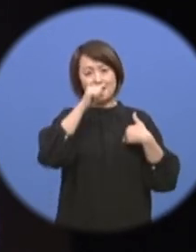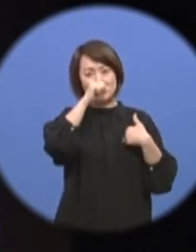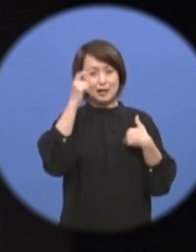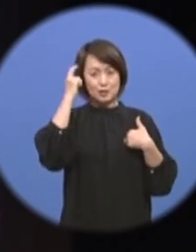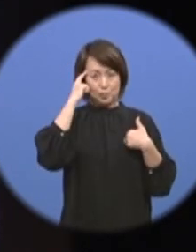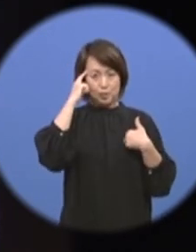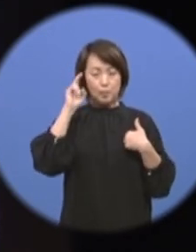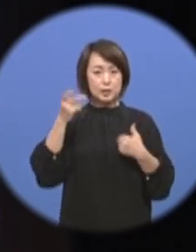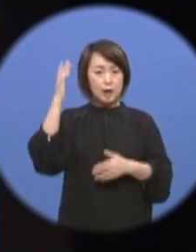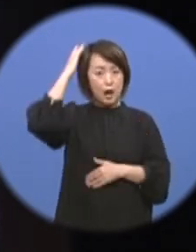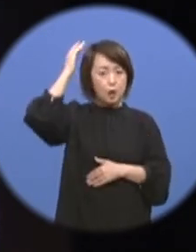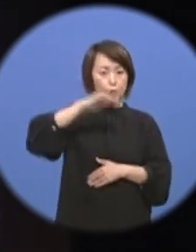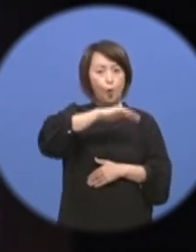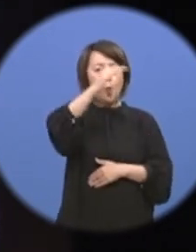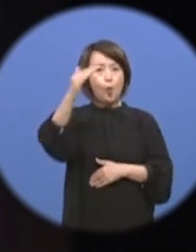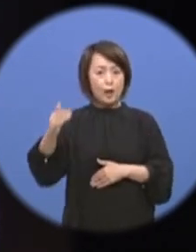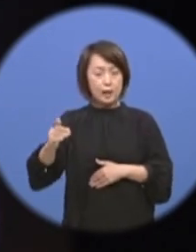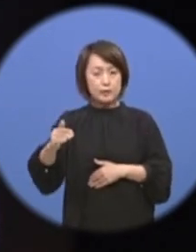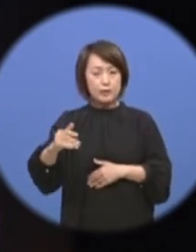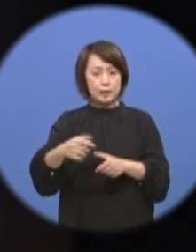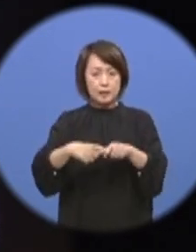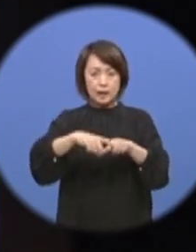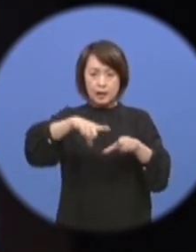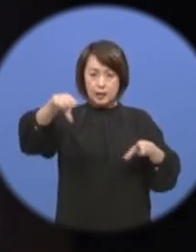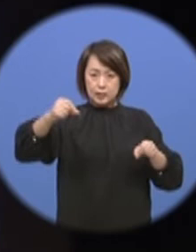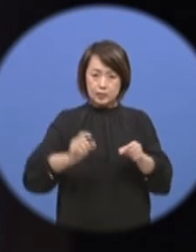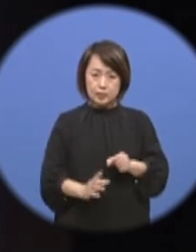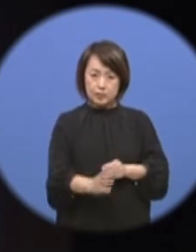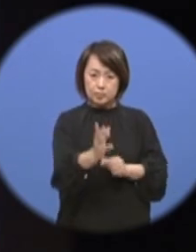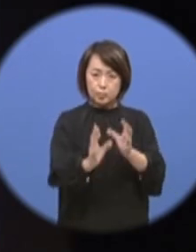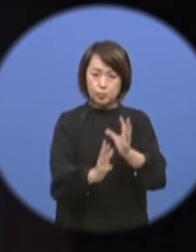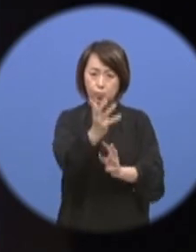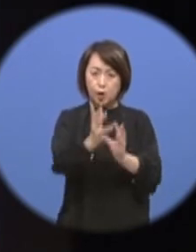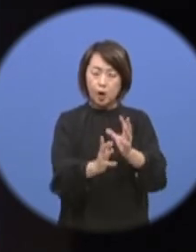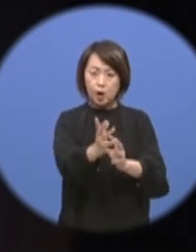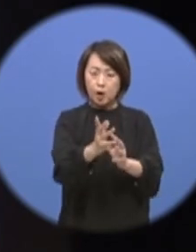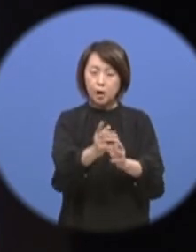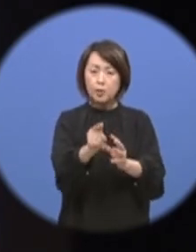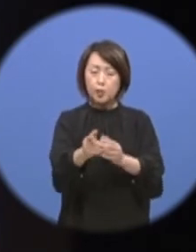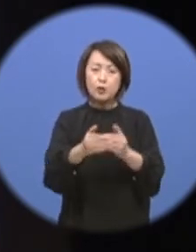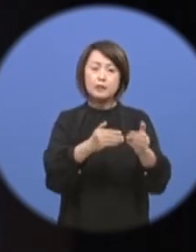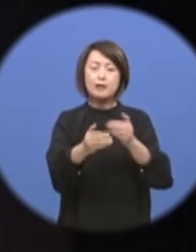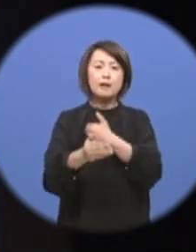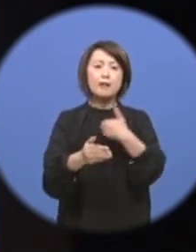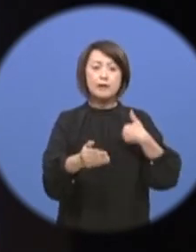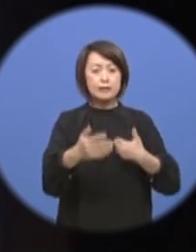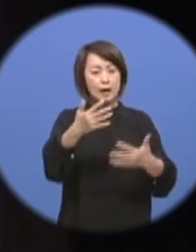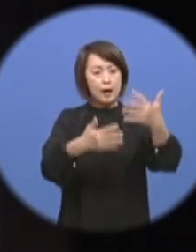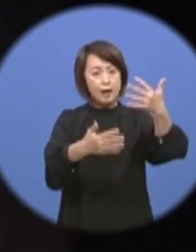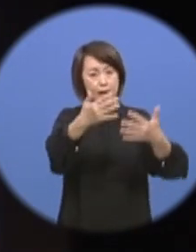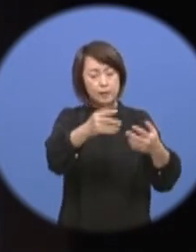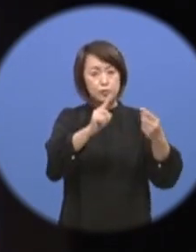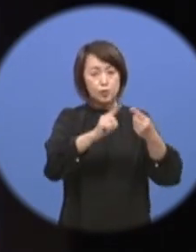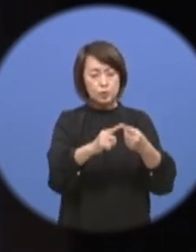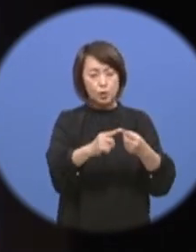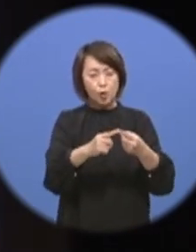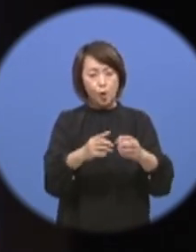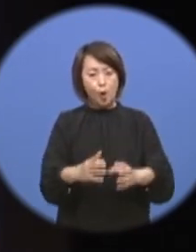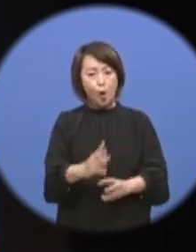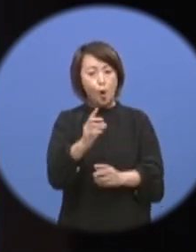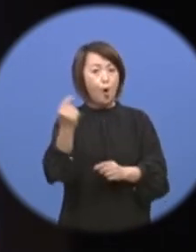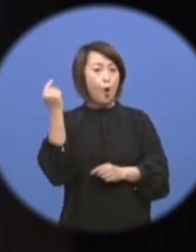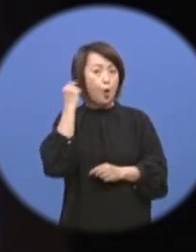また高野山で行っている護摩行とかですねそういうのも体験できればその燃える音とか匂いとかというのも